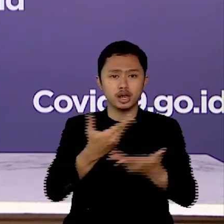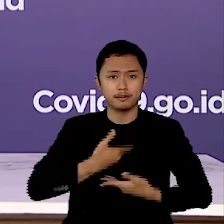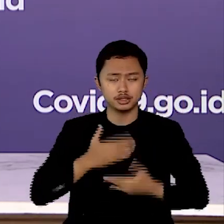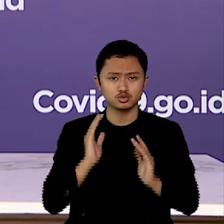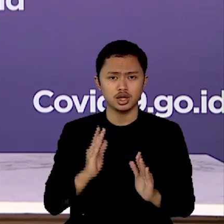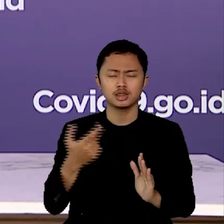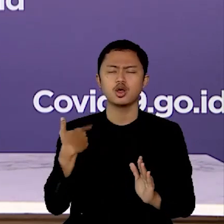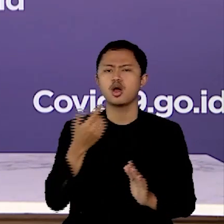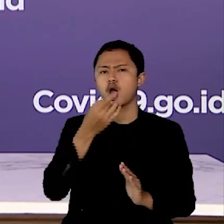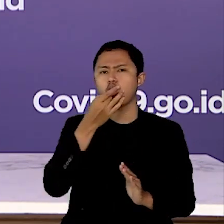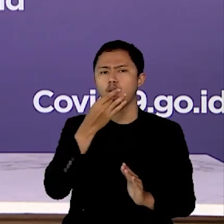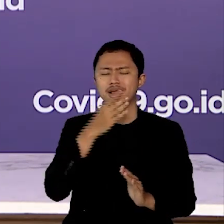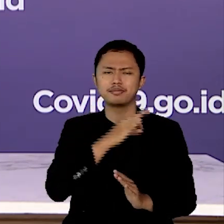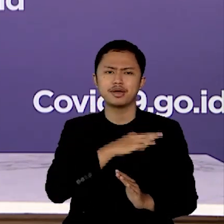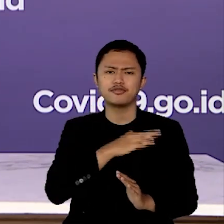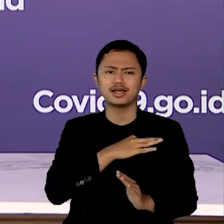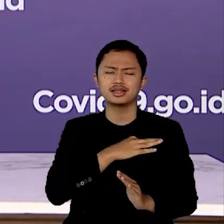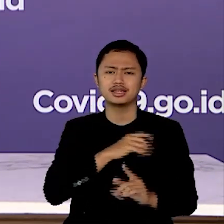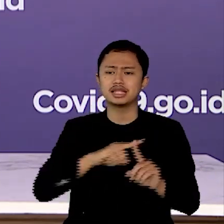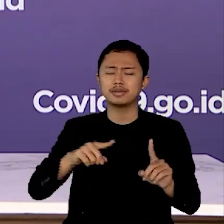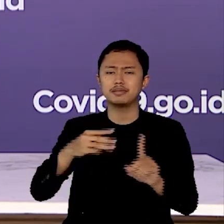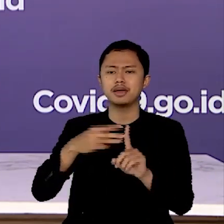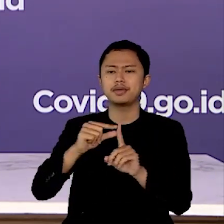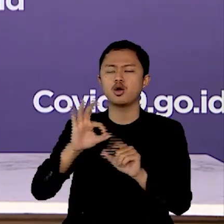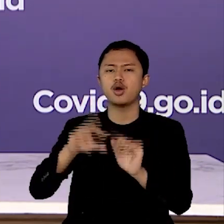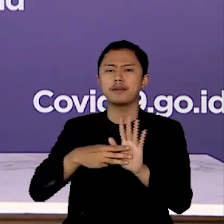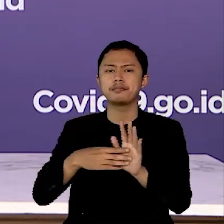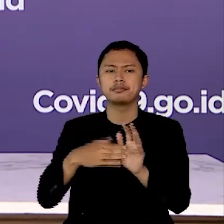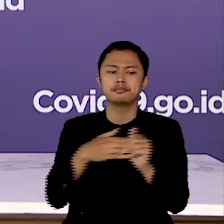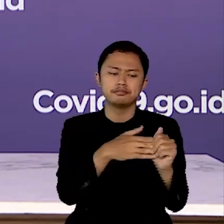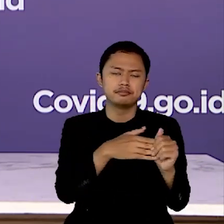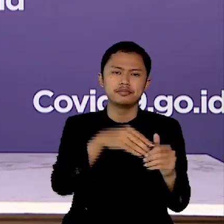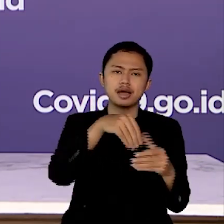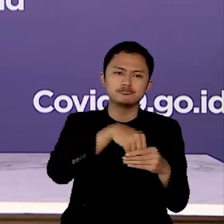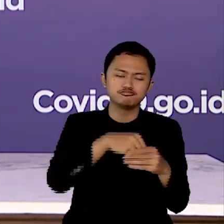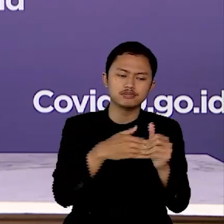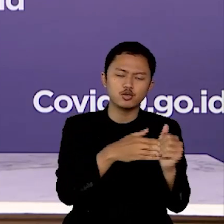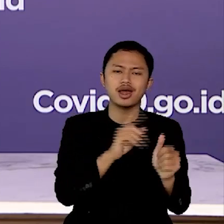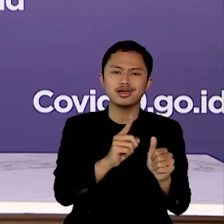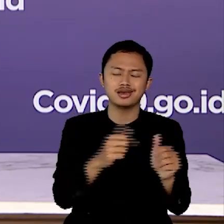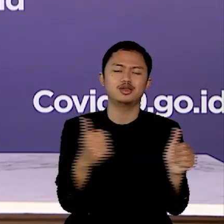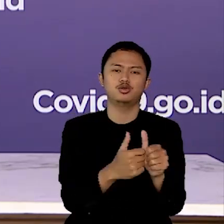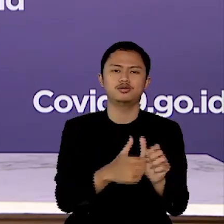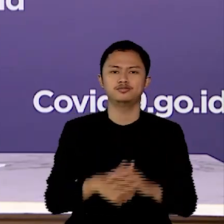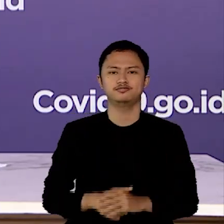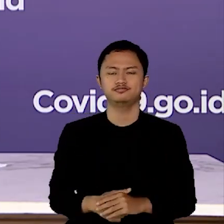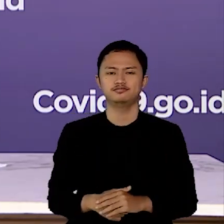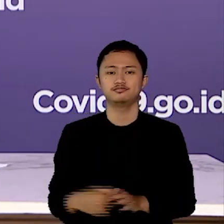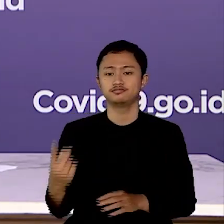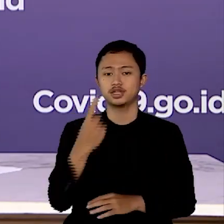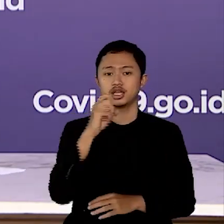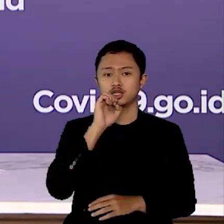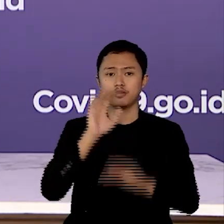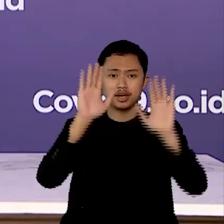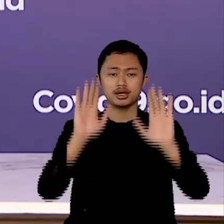memastikan penggunaannya sesuai dengan rekomendasi Badan POM demikian tanya jawab